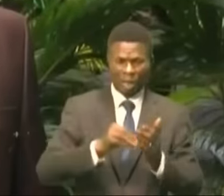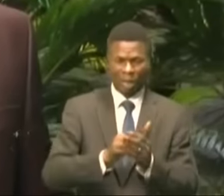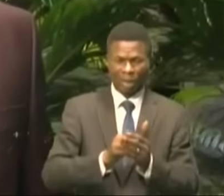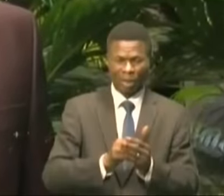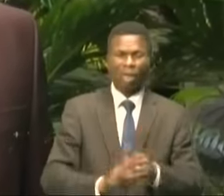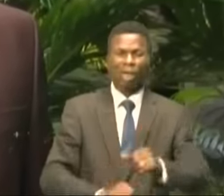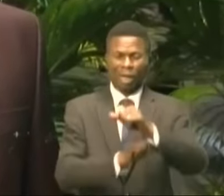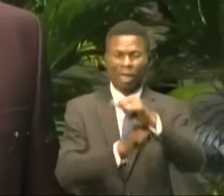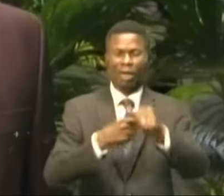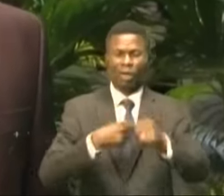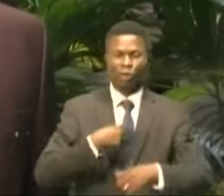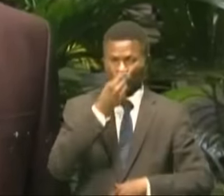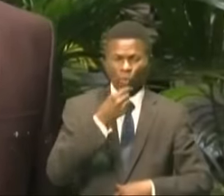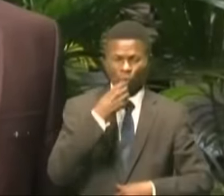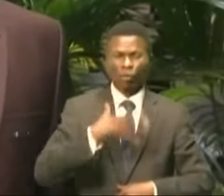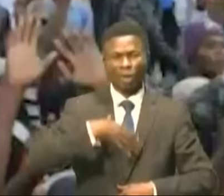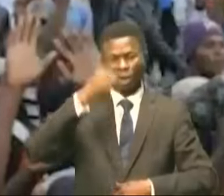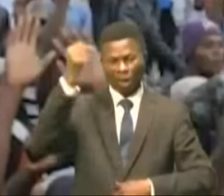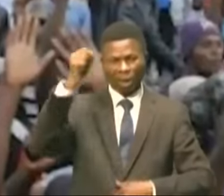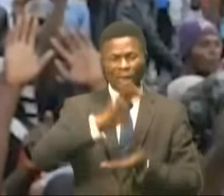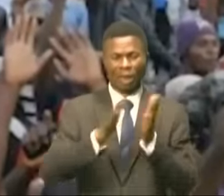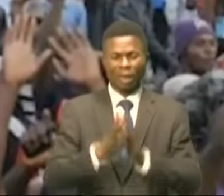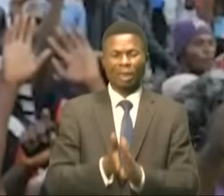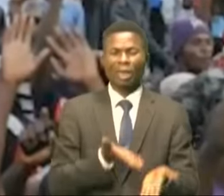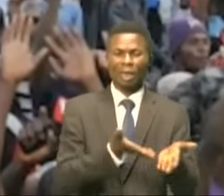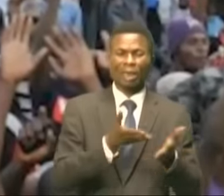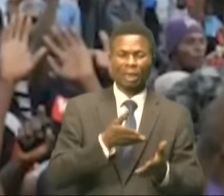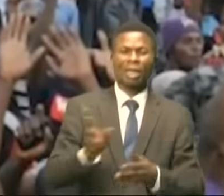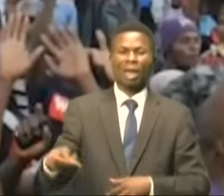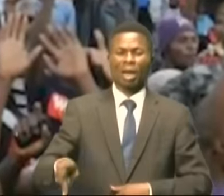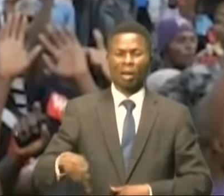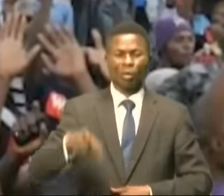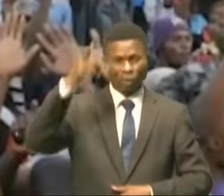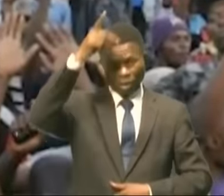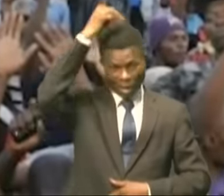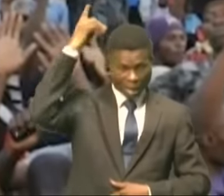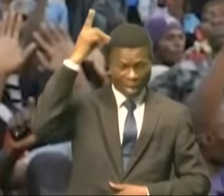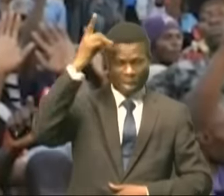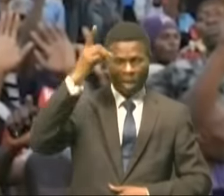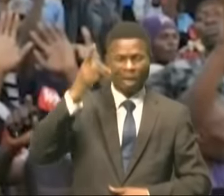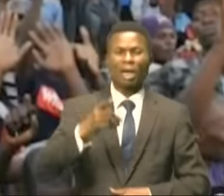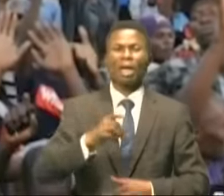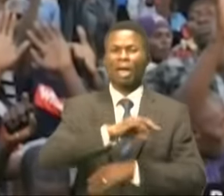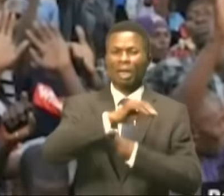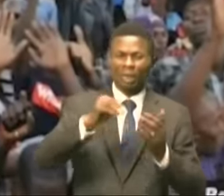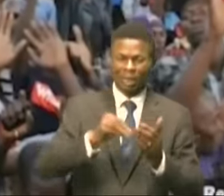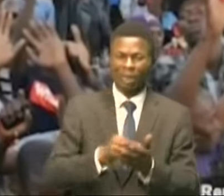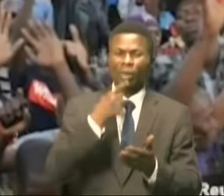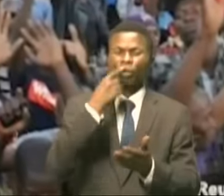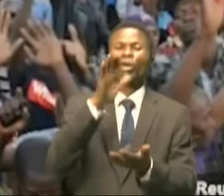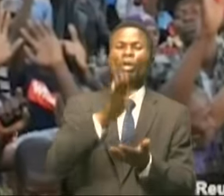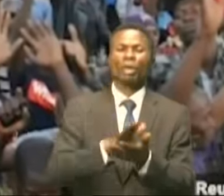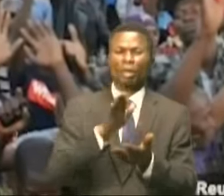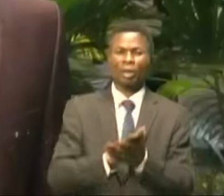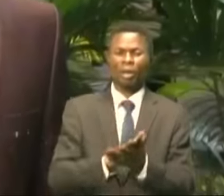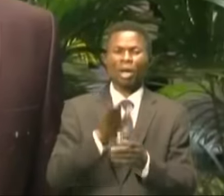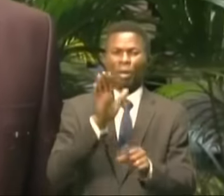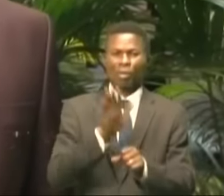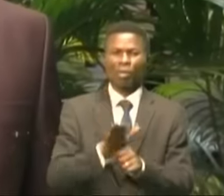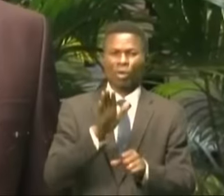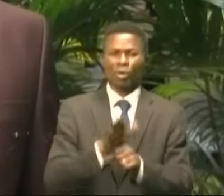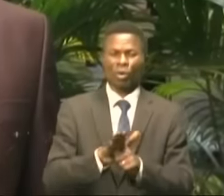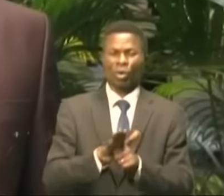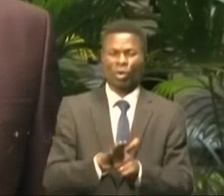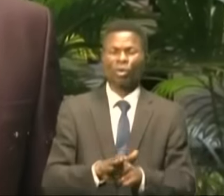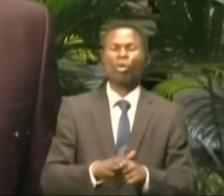Moïse Kamboul pour diriger la province du Kasaï central. Et donc, j'ai l'obligation morale de remercier avec beaucoup de